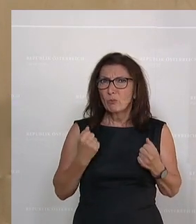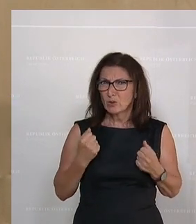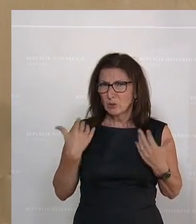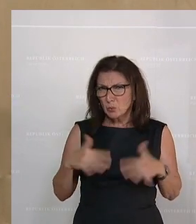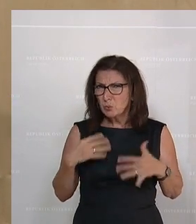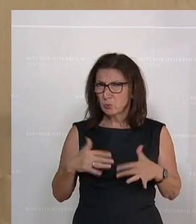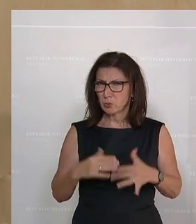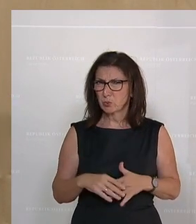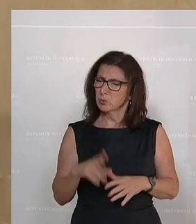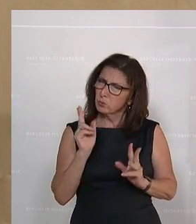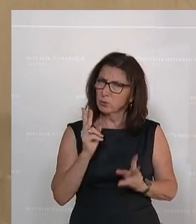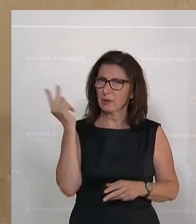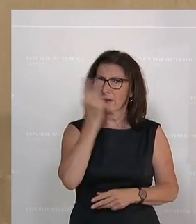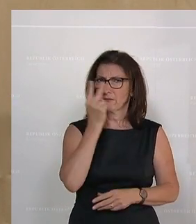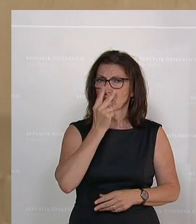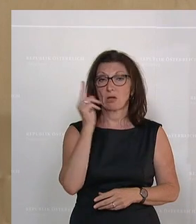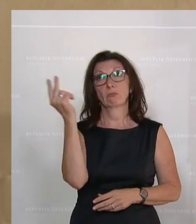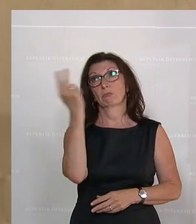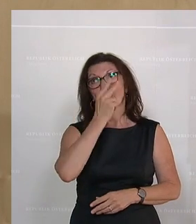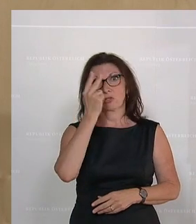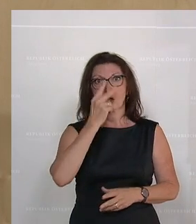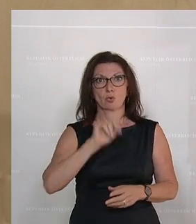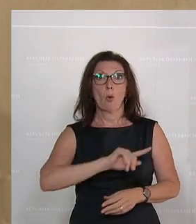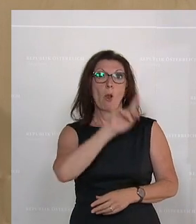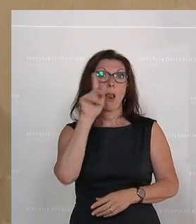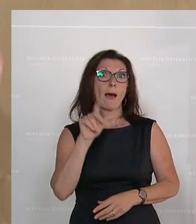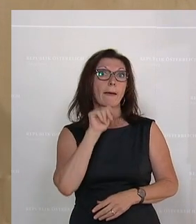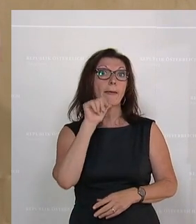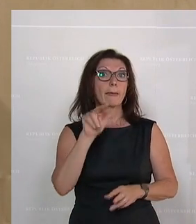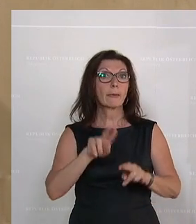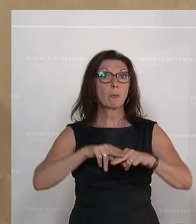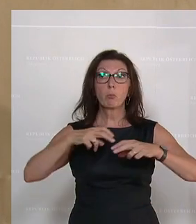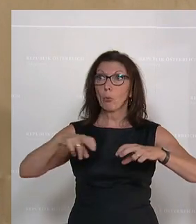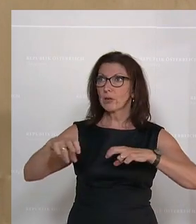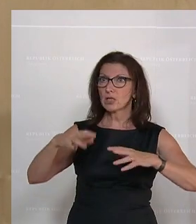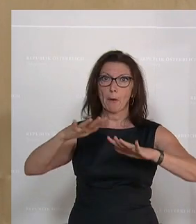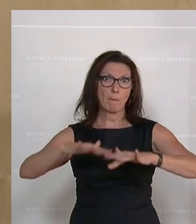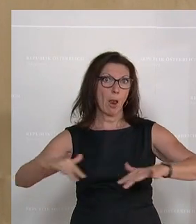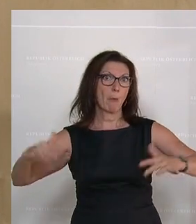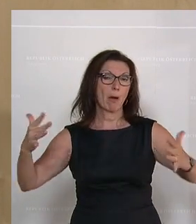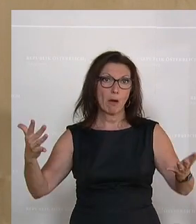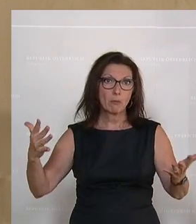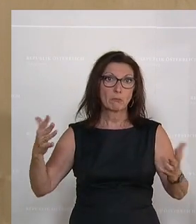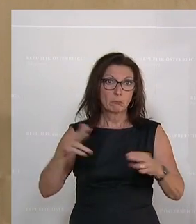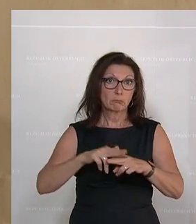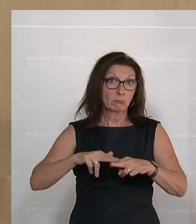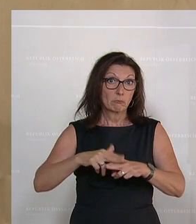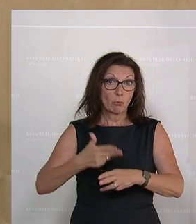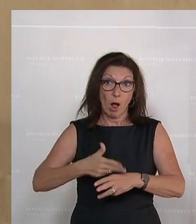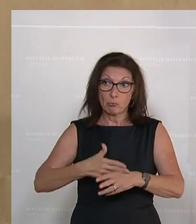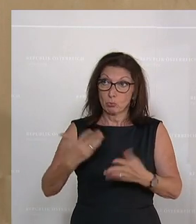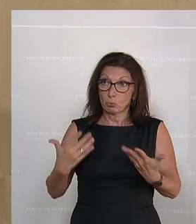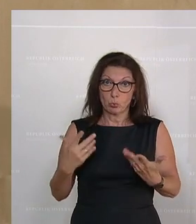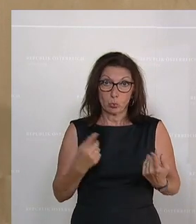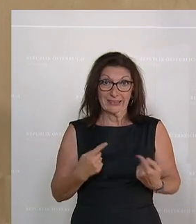auch war schon lange nicht eine bundesregierung im parlament die nationalstaat mit derartigen situationen